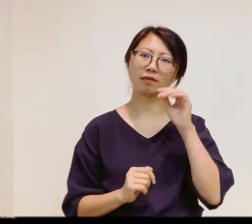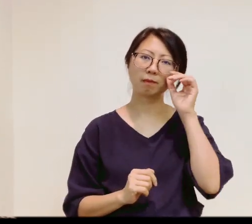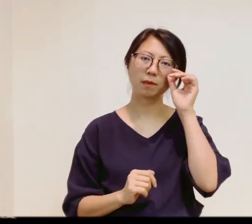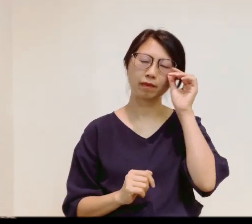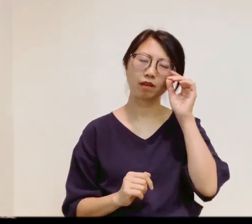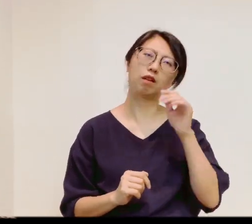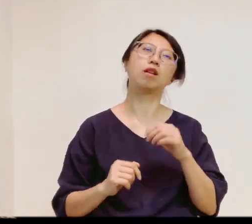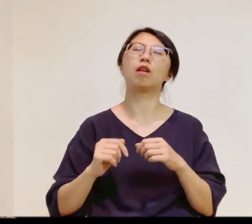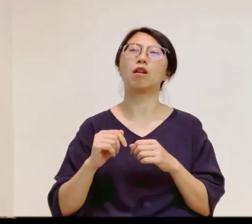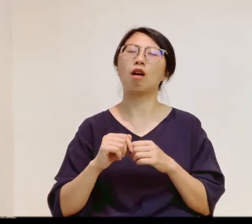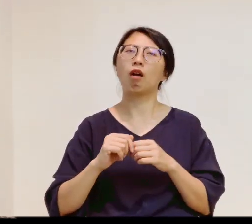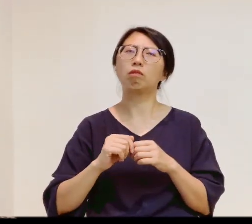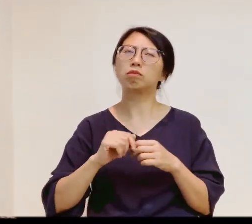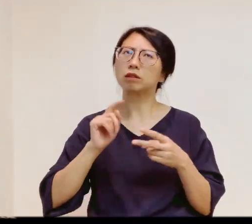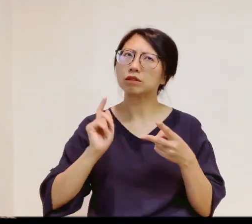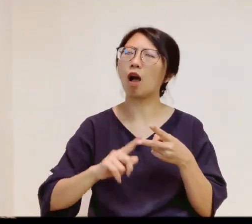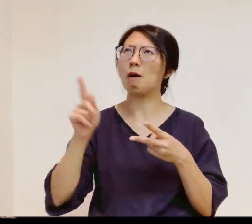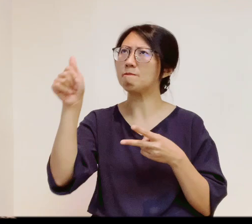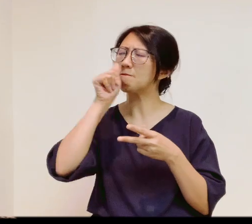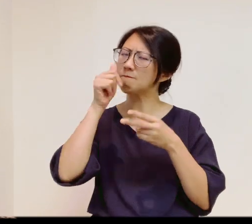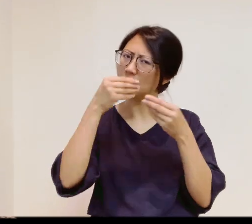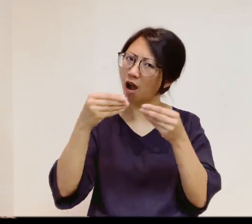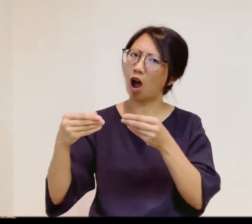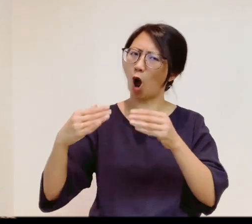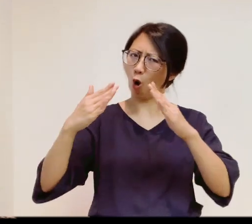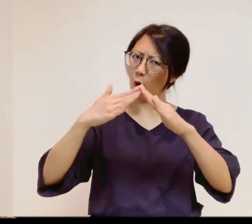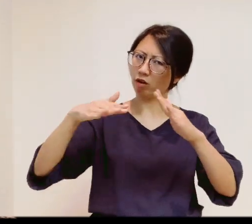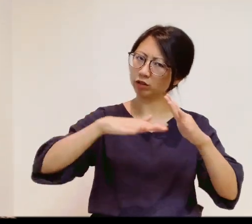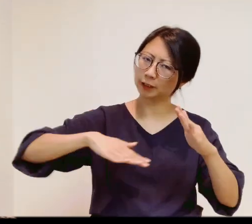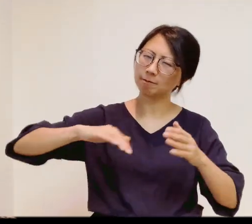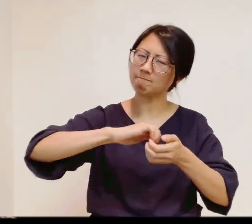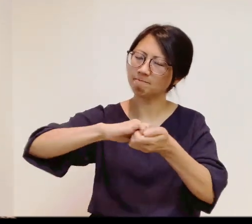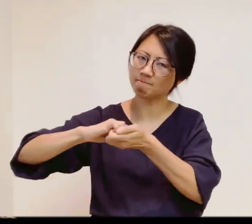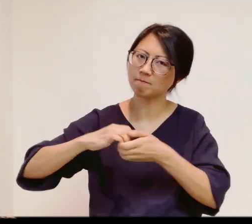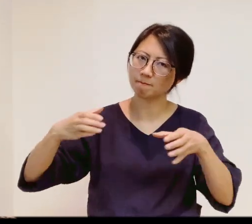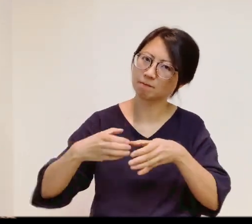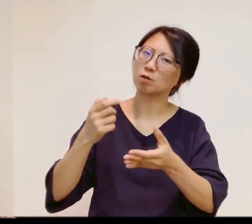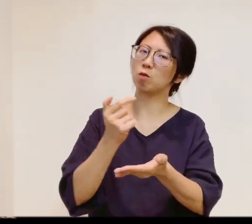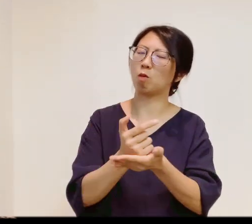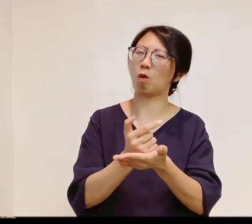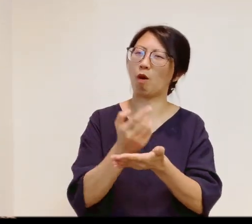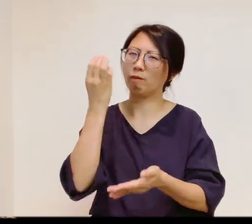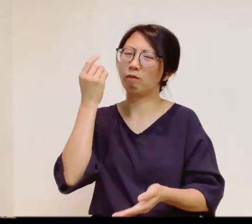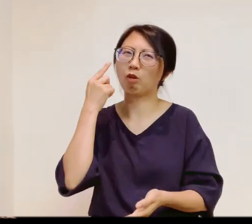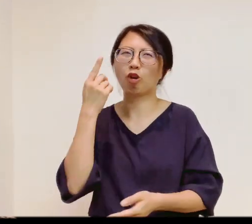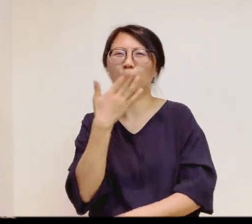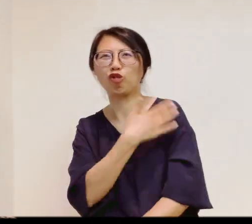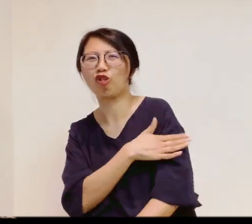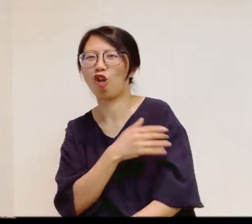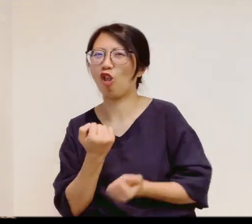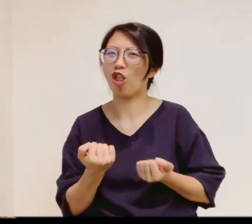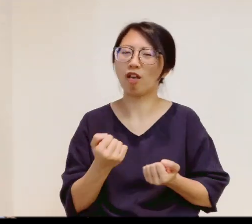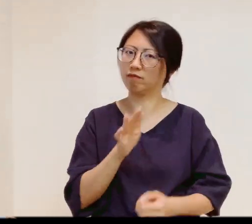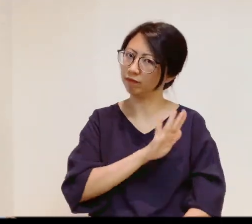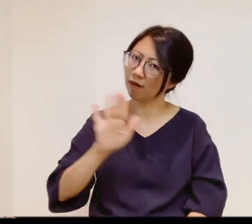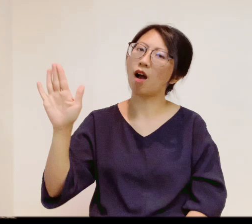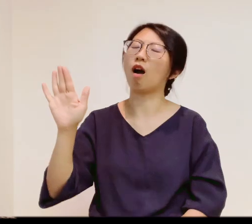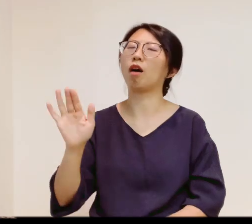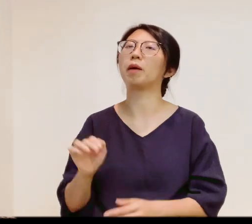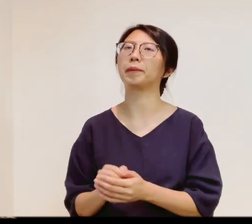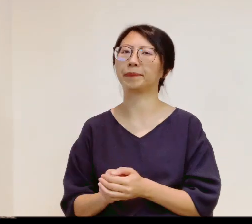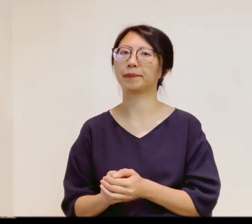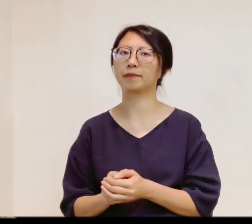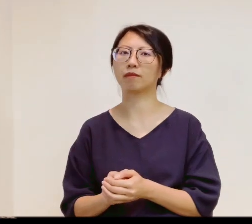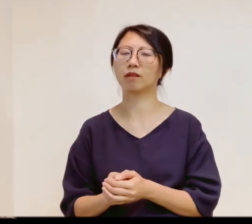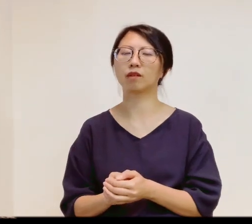佢要 family first， 咩都係要即係屋企人要行先啊，好著重家庭價值嘅。咁佢見到佢爸爸